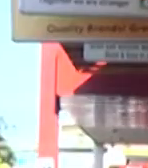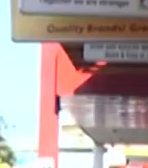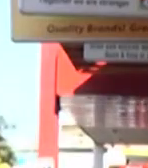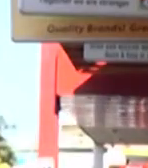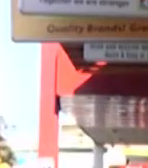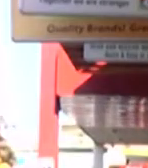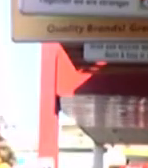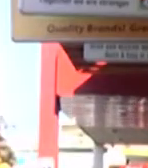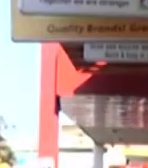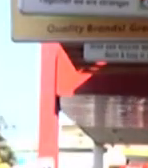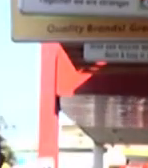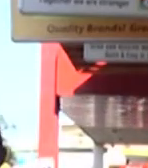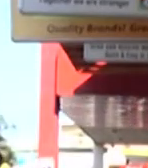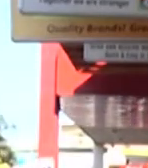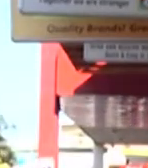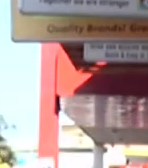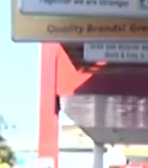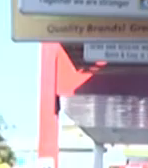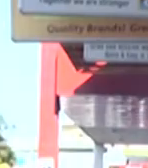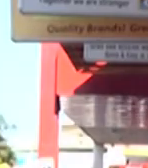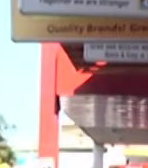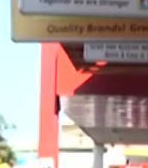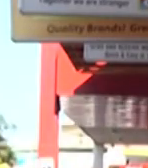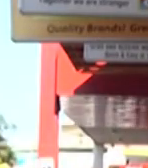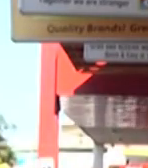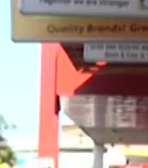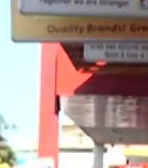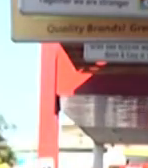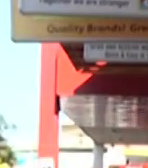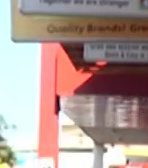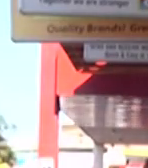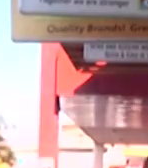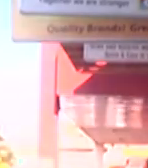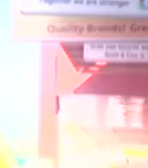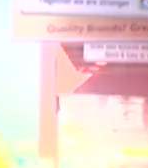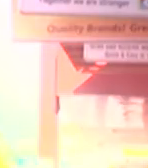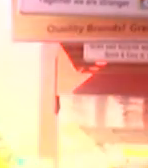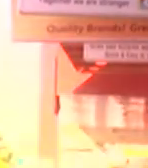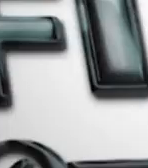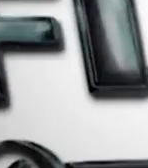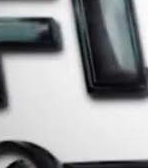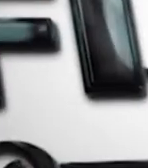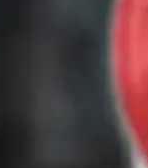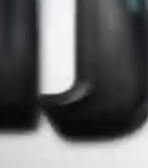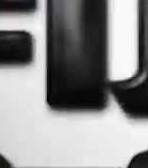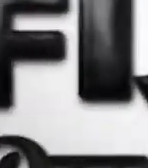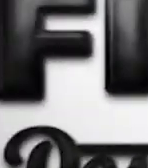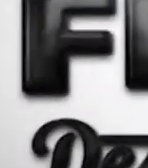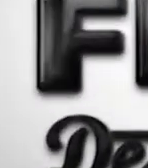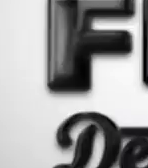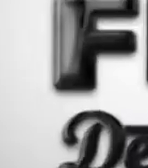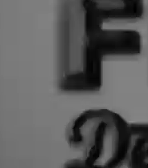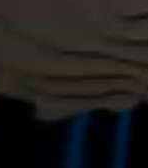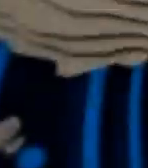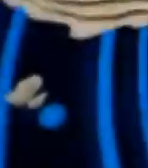मैं टोटली दिल्ली में रहता हूँ और रेडियो फीजी रोज सुनता हूँ. रेडियो फीजी 2